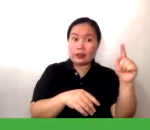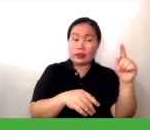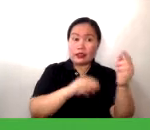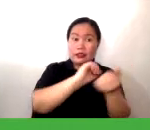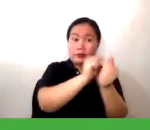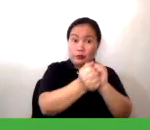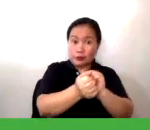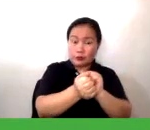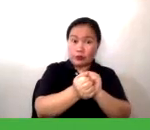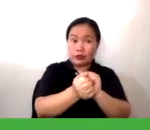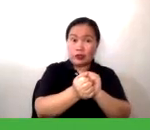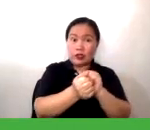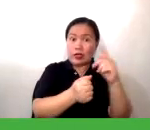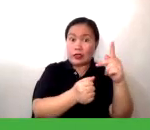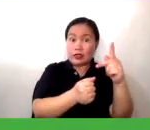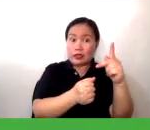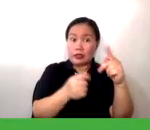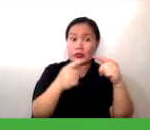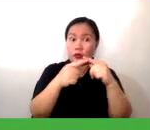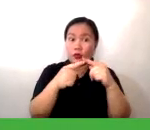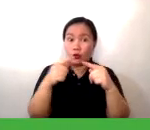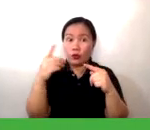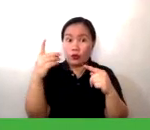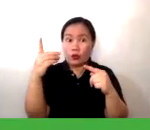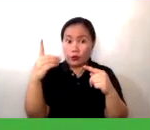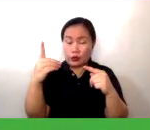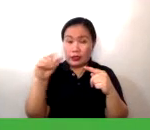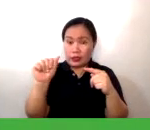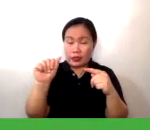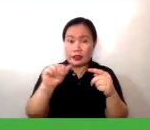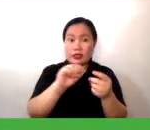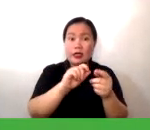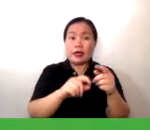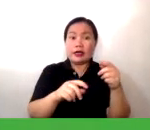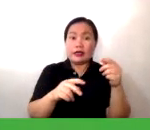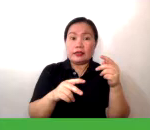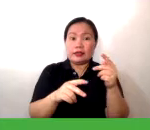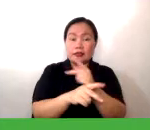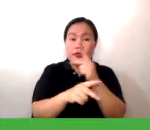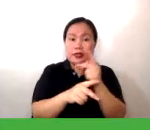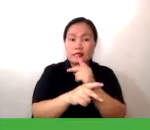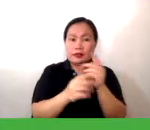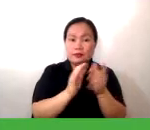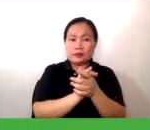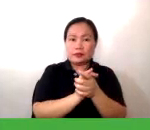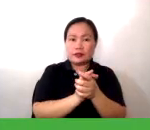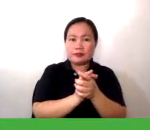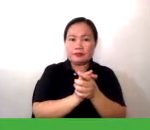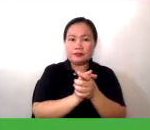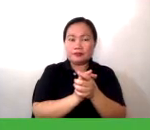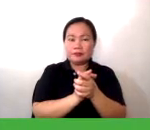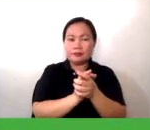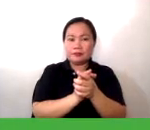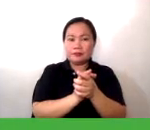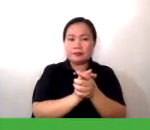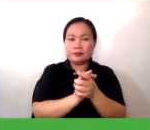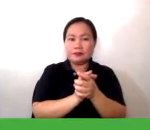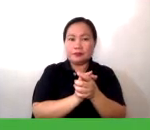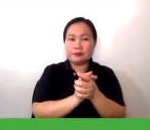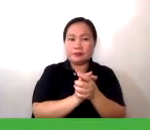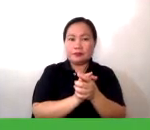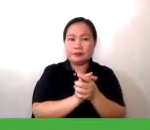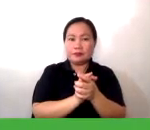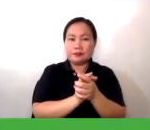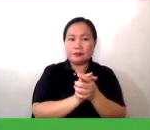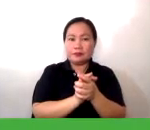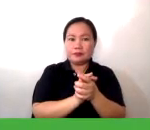1 times 100 lang kasi dalawa lang siya. So, 100. Kaya 2 squared, ay 10 squared.